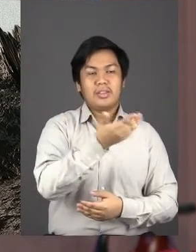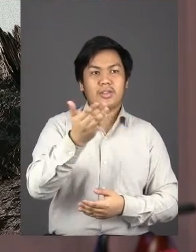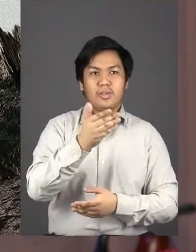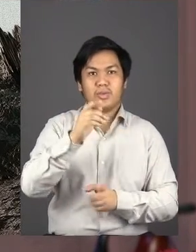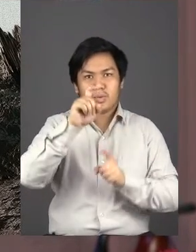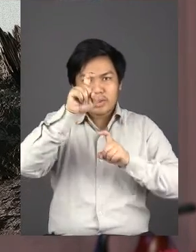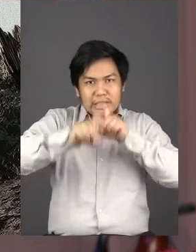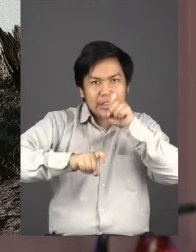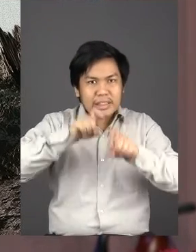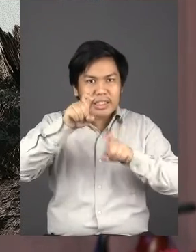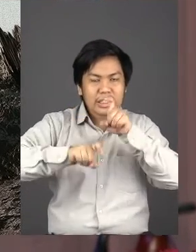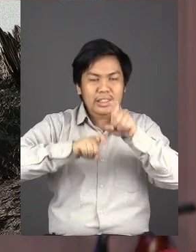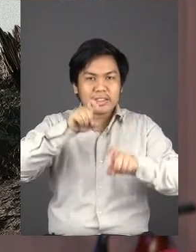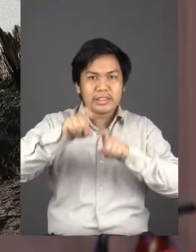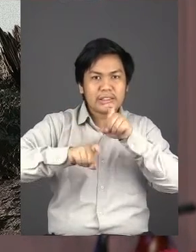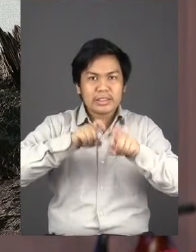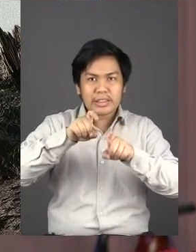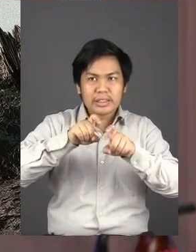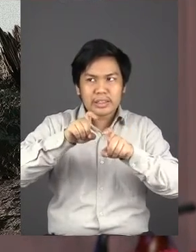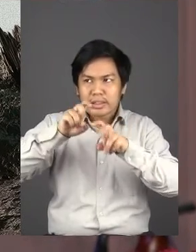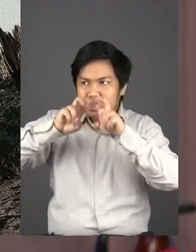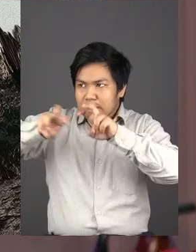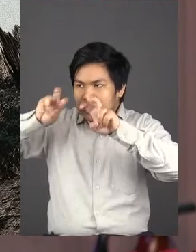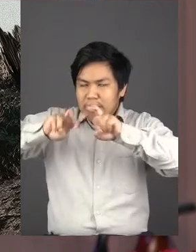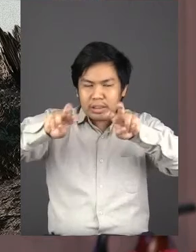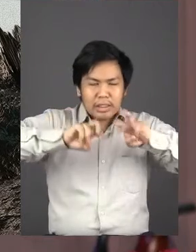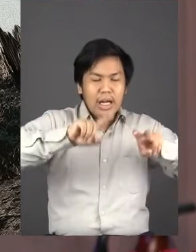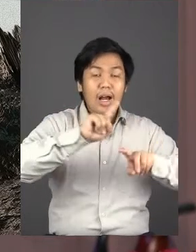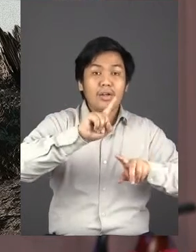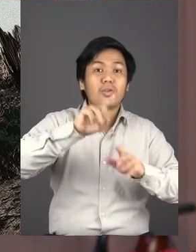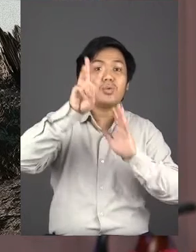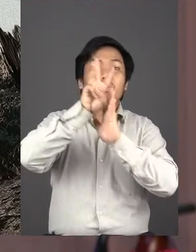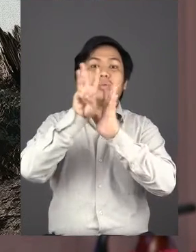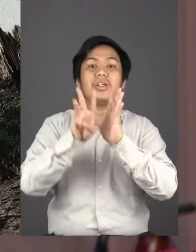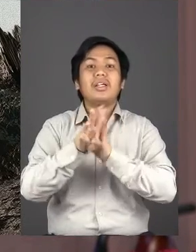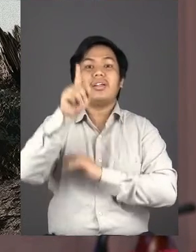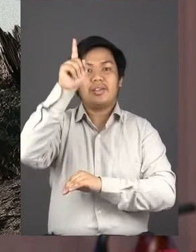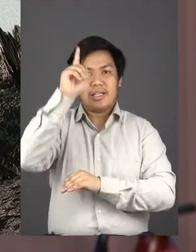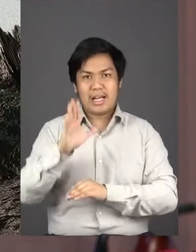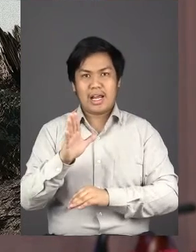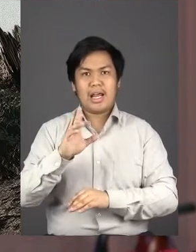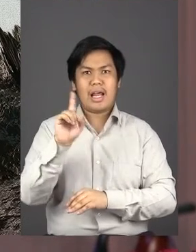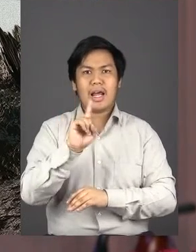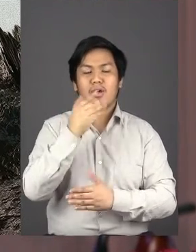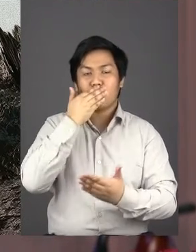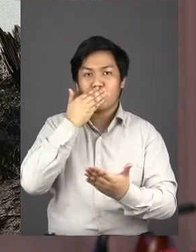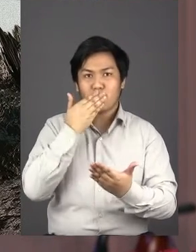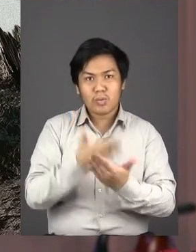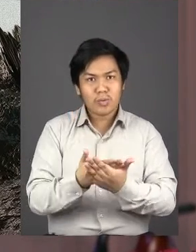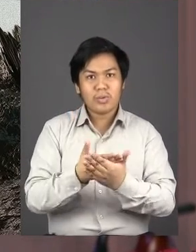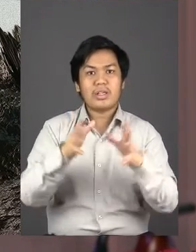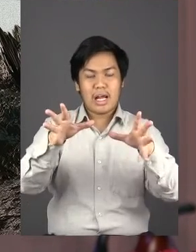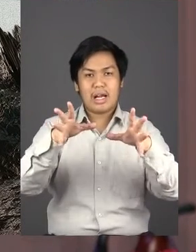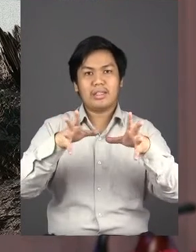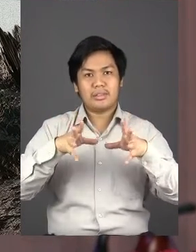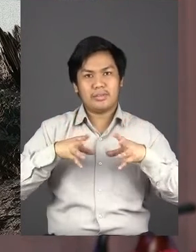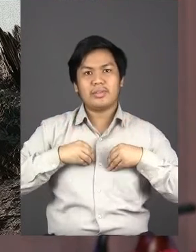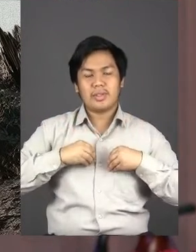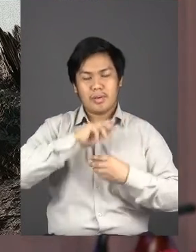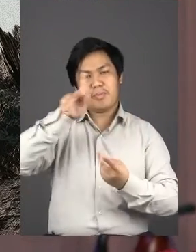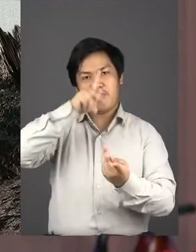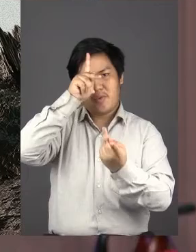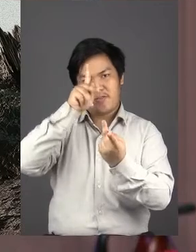testing you may discern what is the will of God, what is good and acceptable and